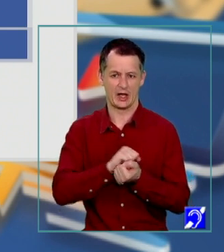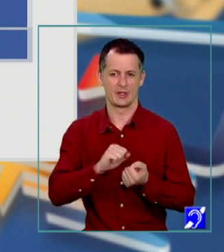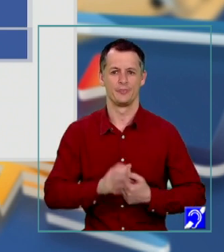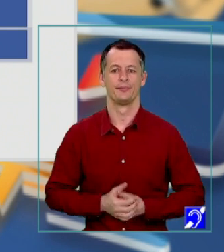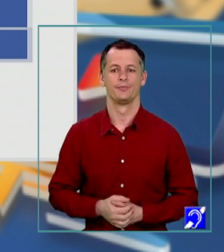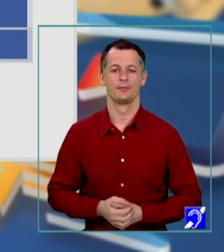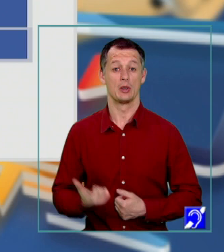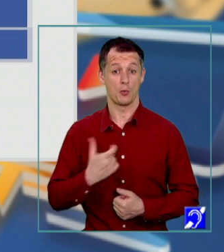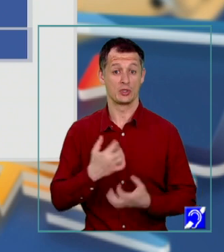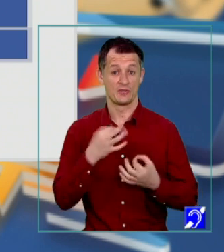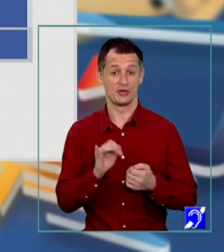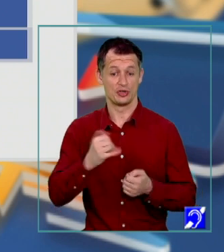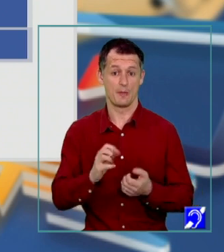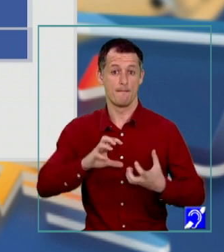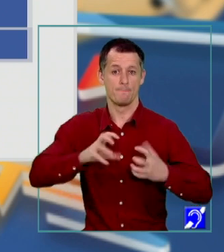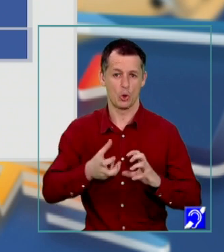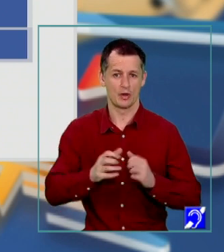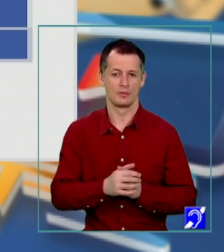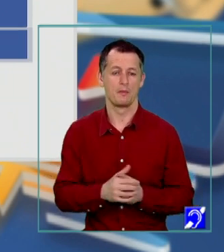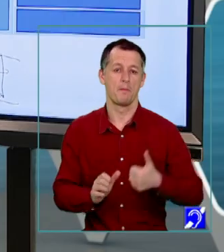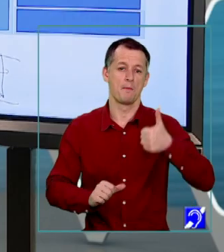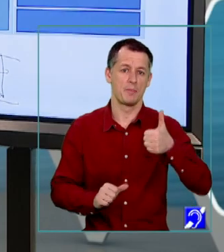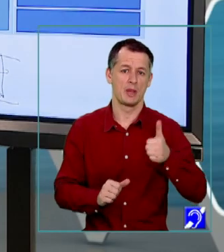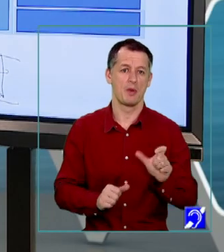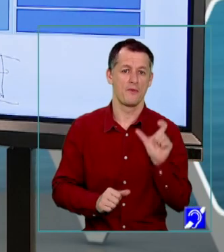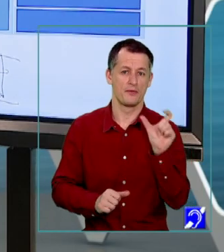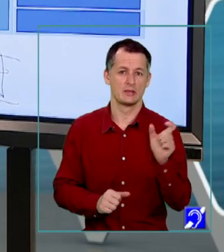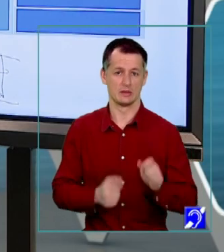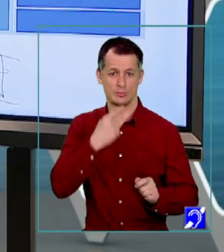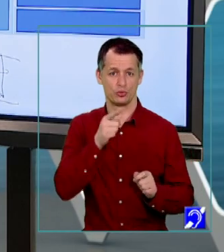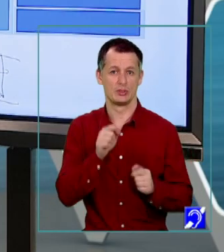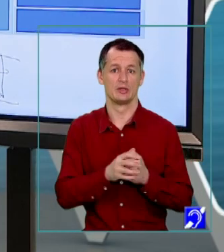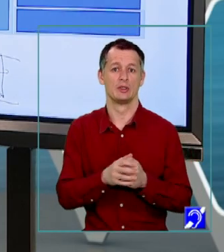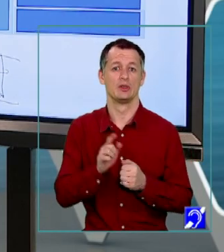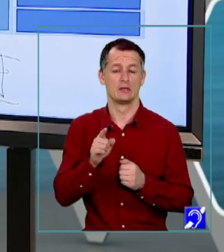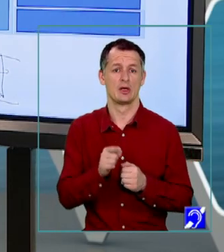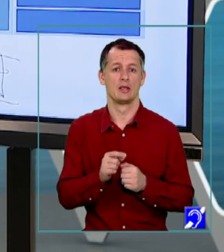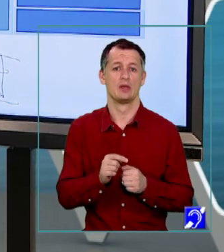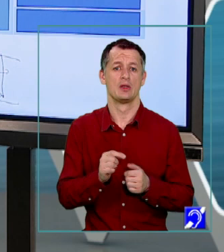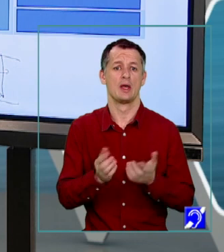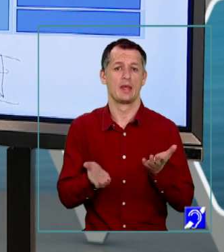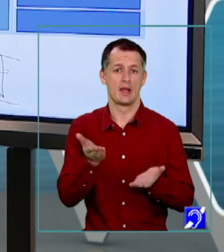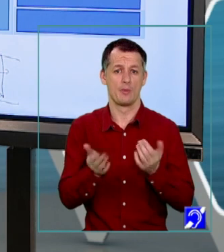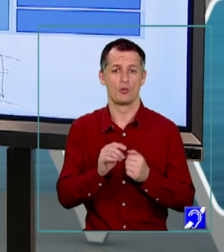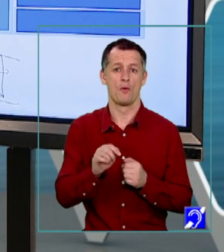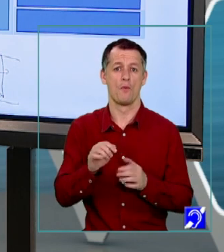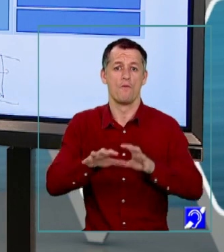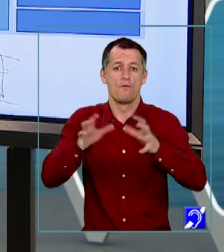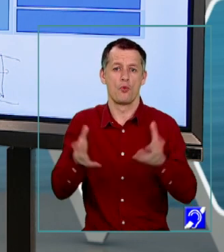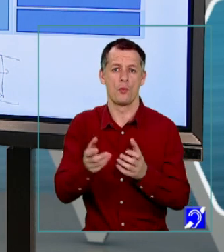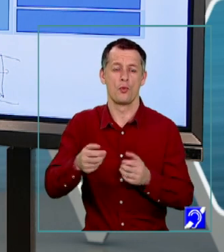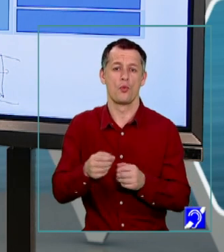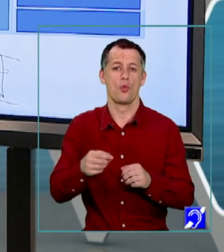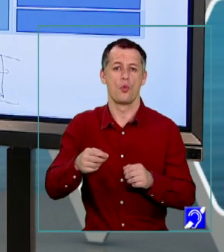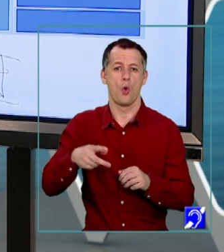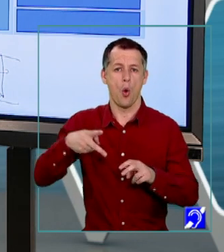și blocat. Ce ne spune prima frază? Când pistonul se află în echilibru, volumul ocupat de gaz este de 1 litru, iar presiunea gazului